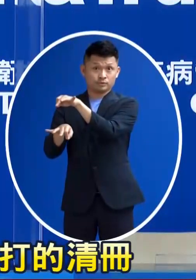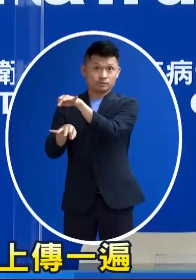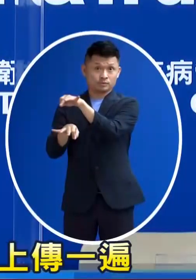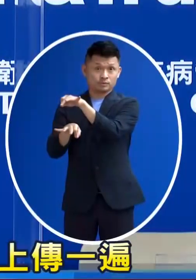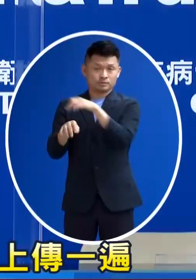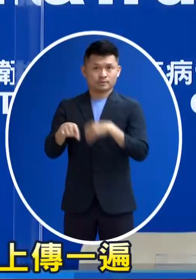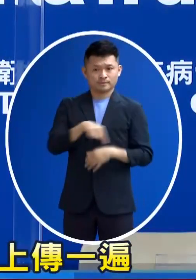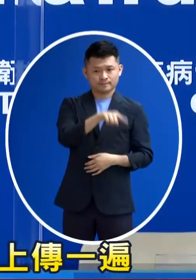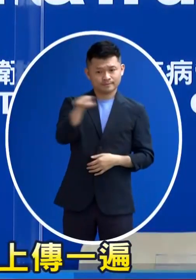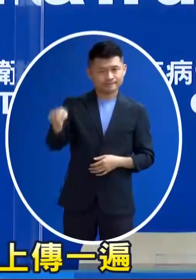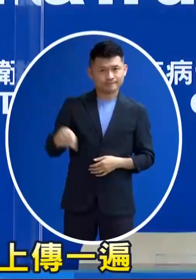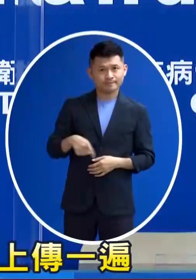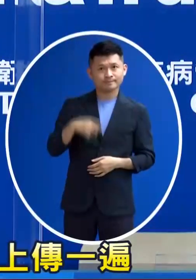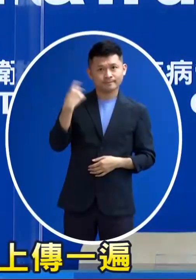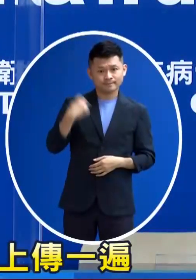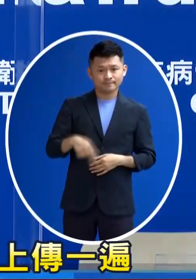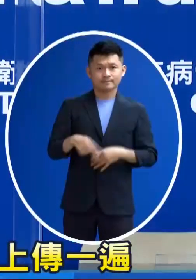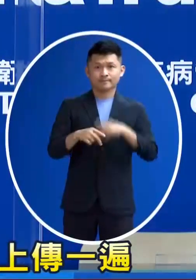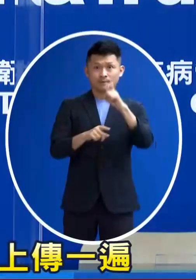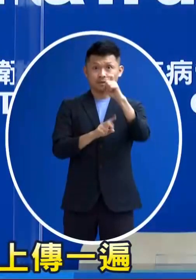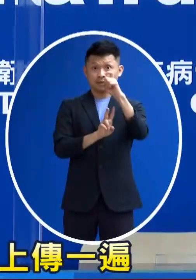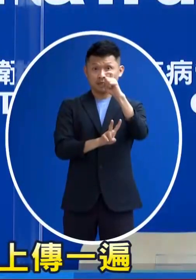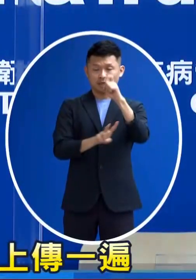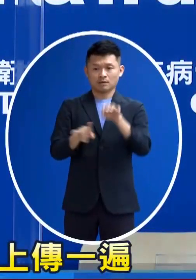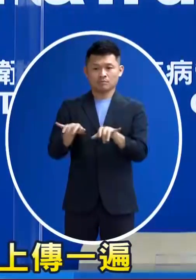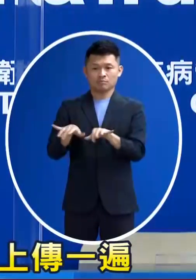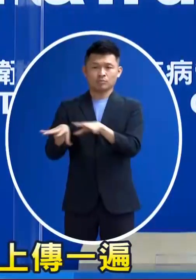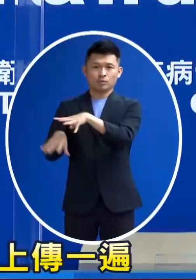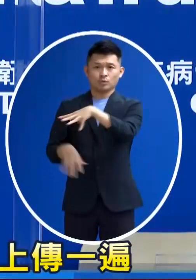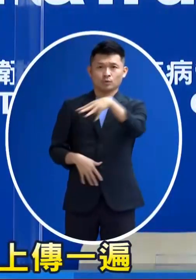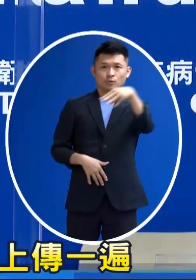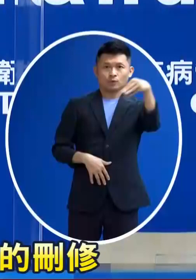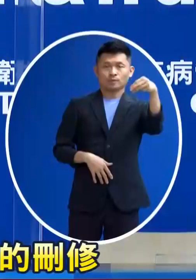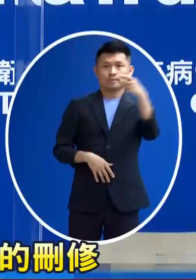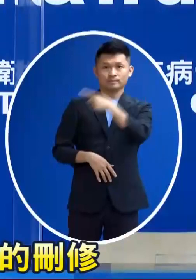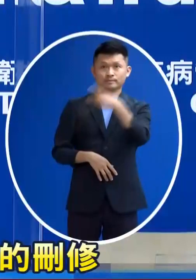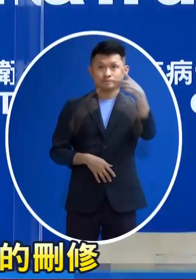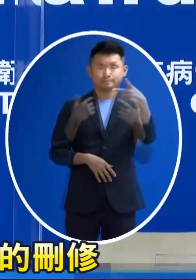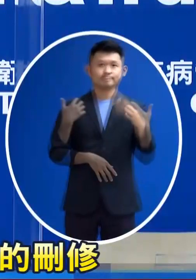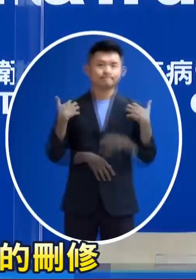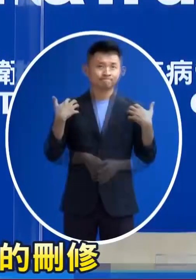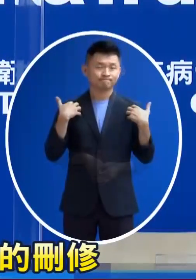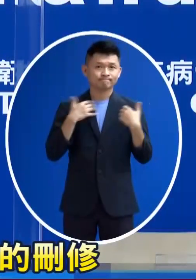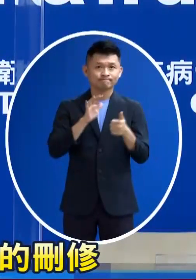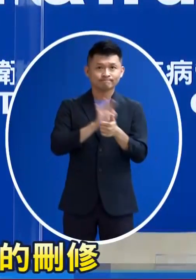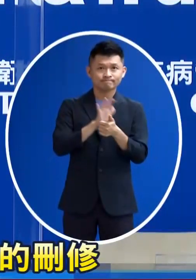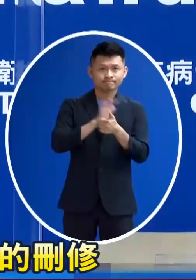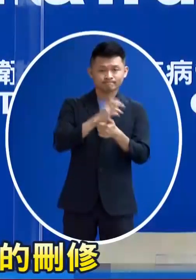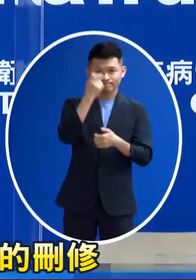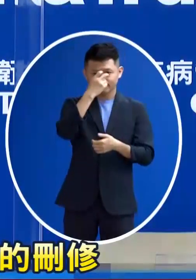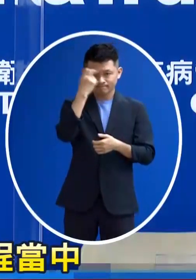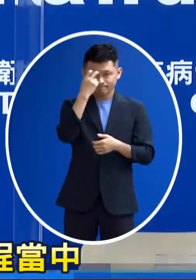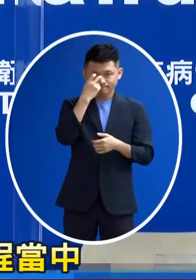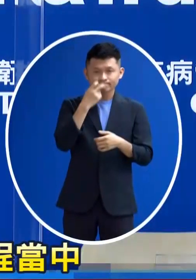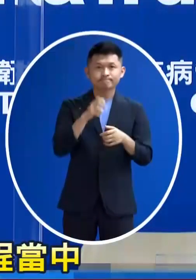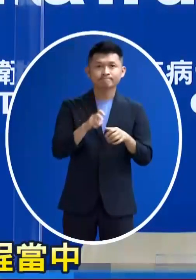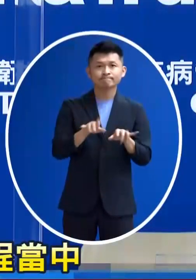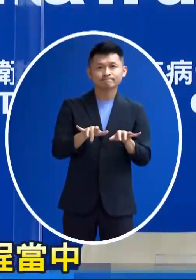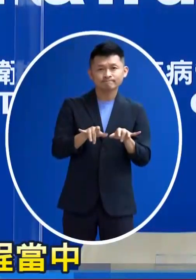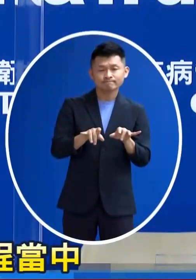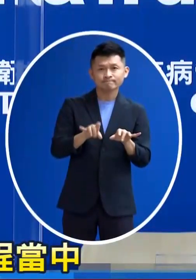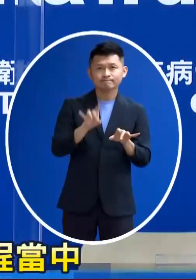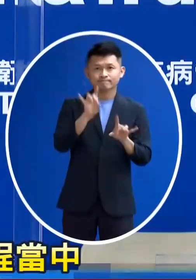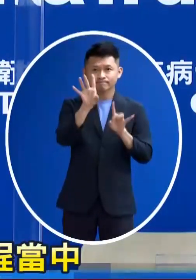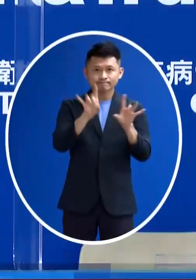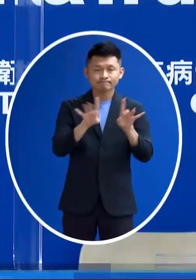就重新在10月2号再上传一遍哦。不过因为要经过人工的删修，所以造成有可能在这过